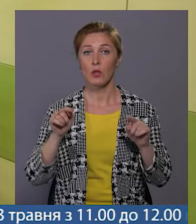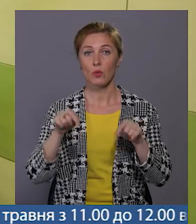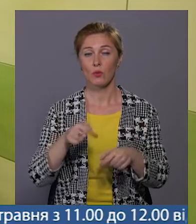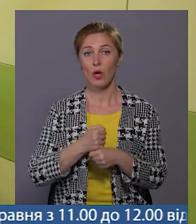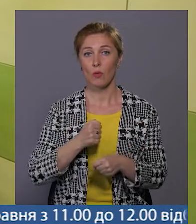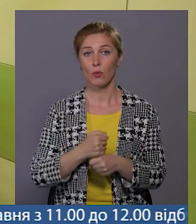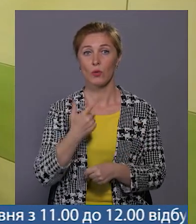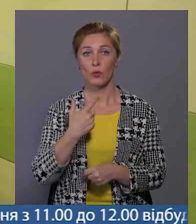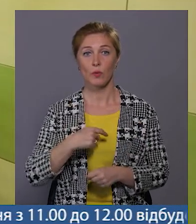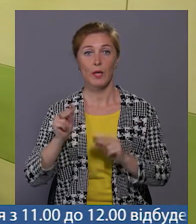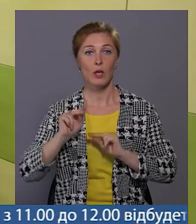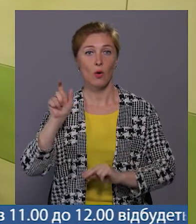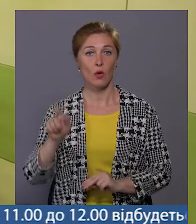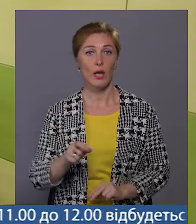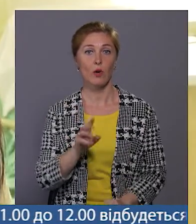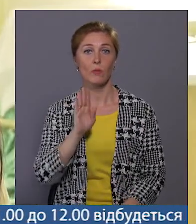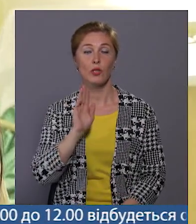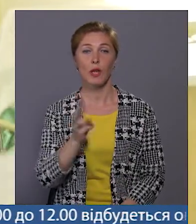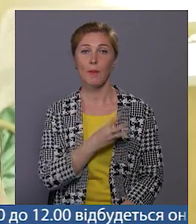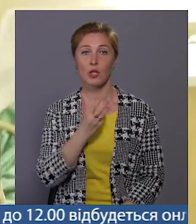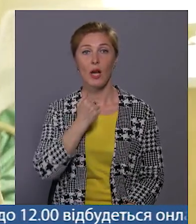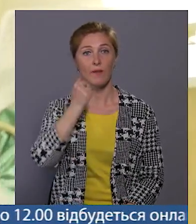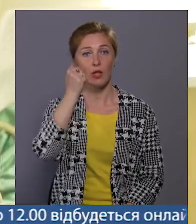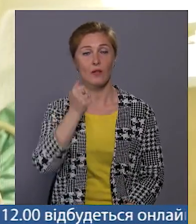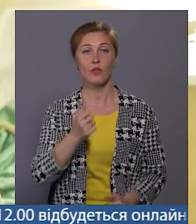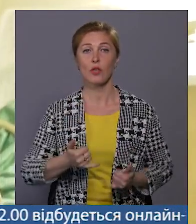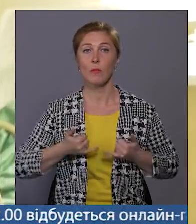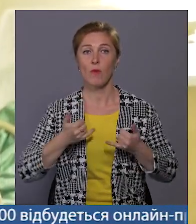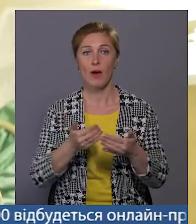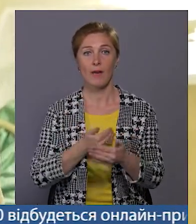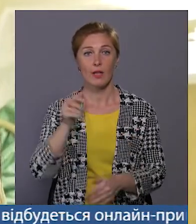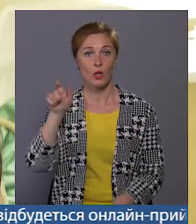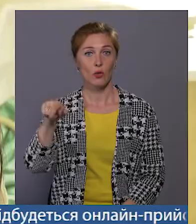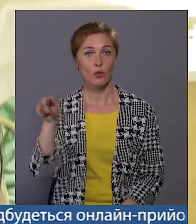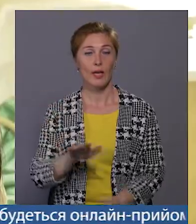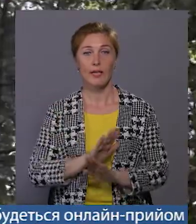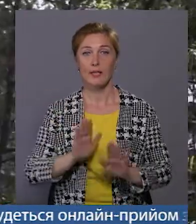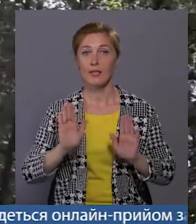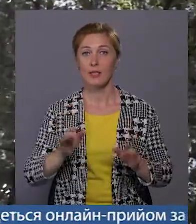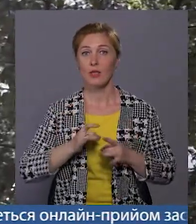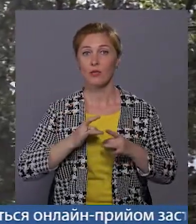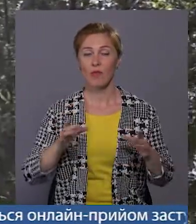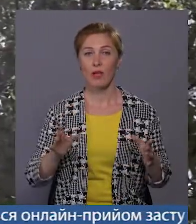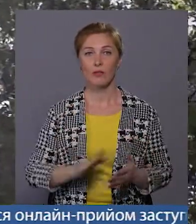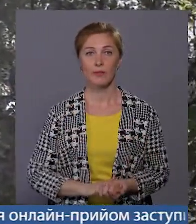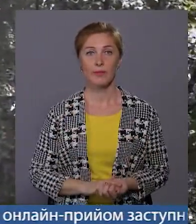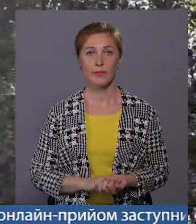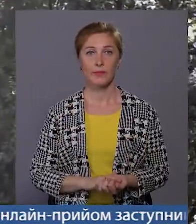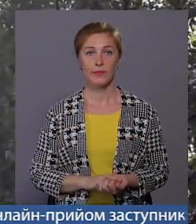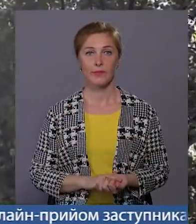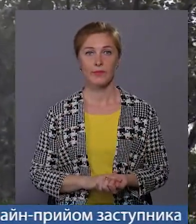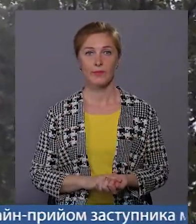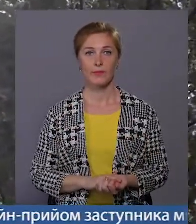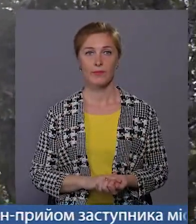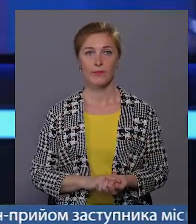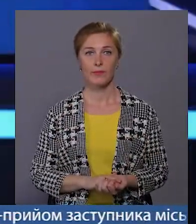Собі та колегам жінка бажає в першу чергу вдячності та поваги від людей. І не тільки у свято. Вікторія Паламар, Ірина Митюк, новини